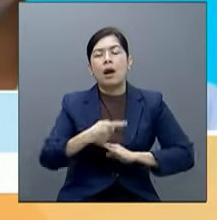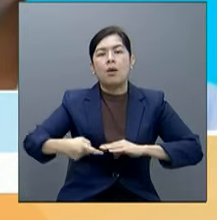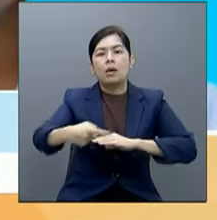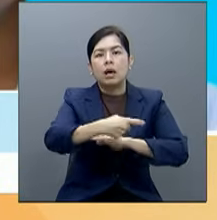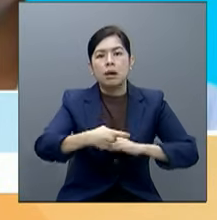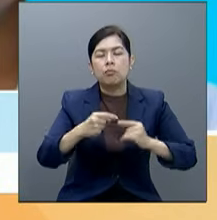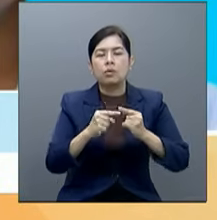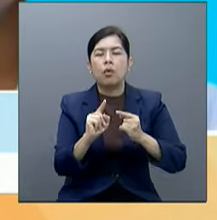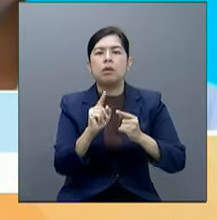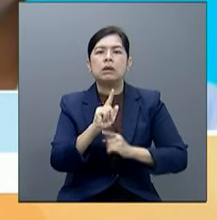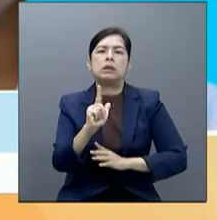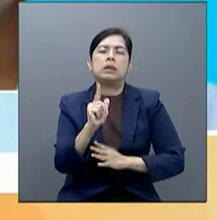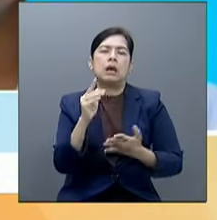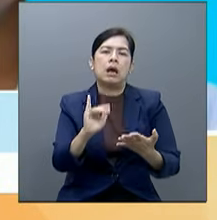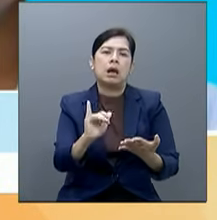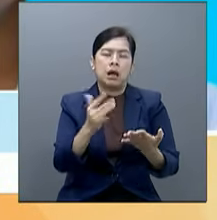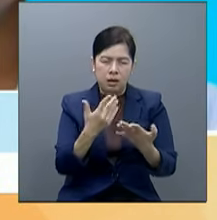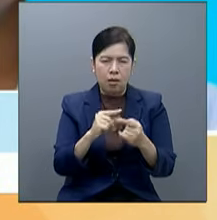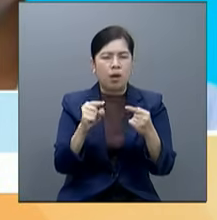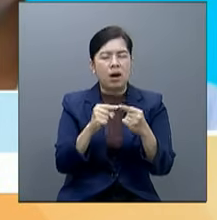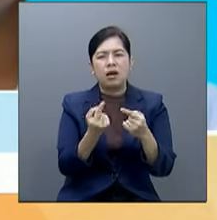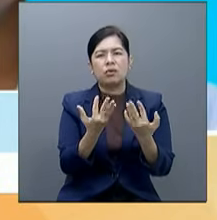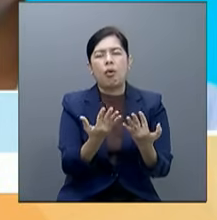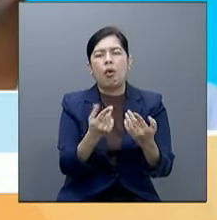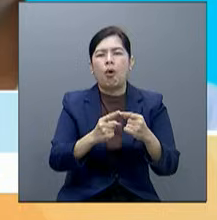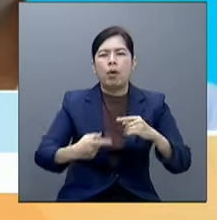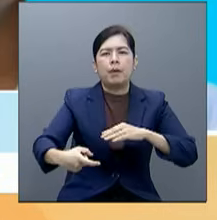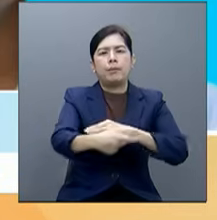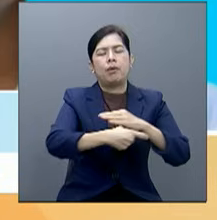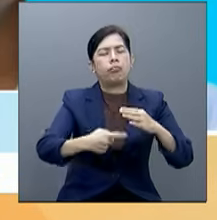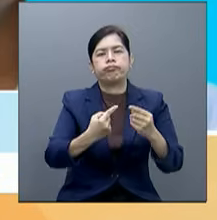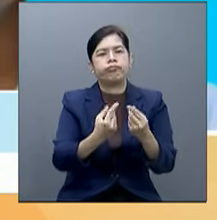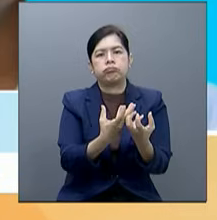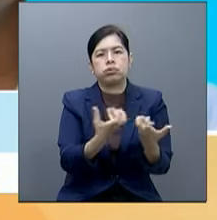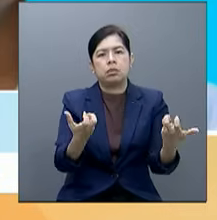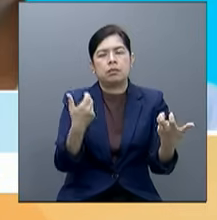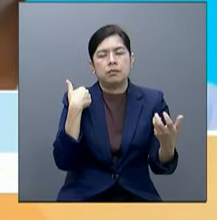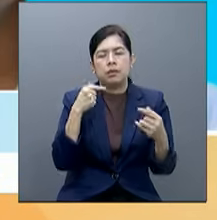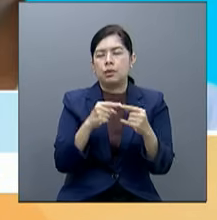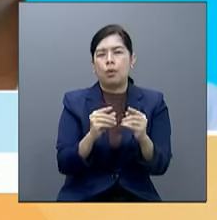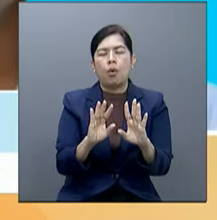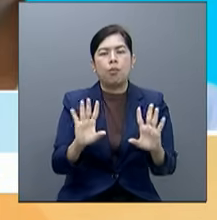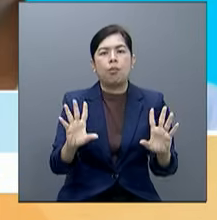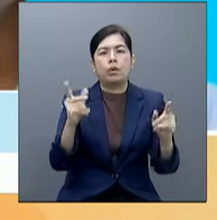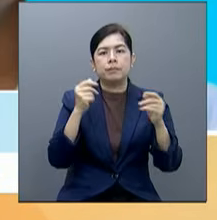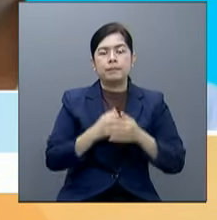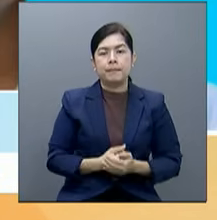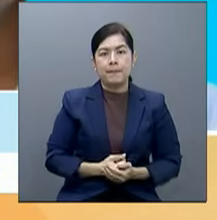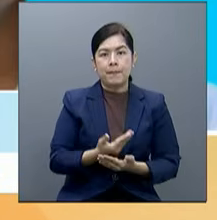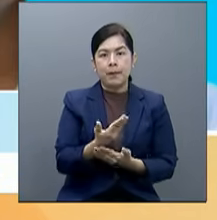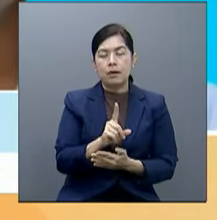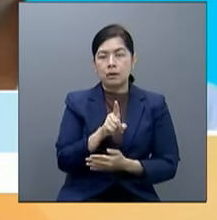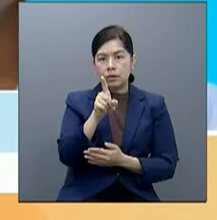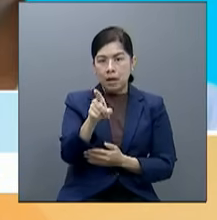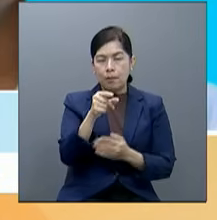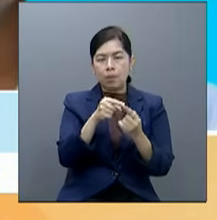เข้ากำลังตั้งท้องครับยังไม่ได้เก็บเกี่ยว อ๋อค่ะก็เสียหายจำนวนมากเหมือนกันนะคะทีนี้วางแผนต่